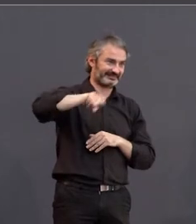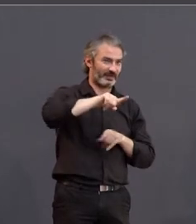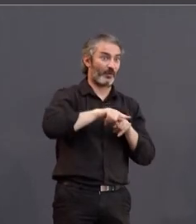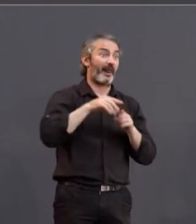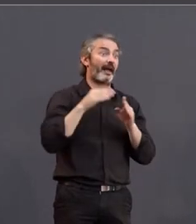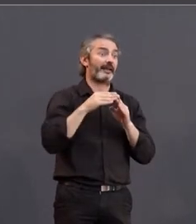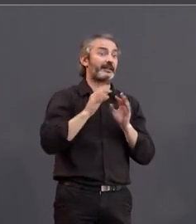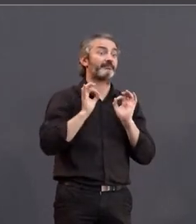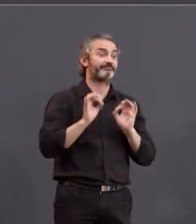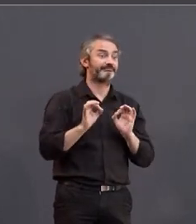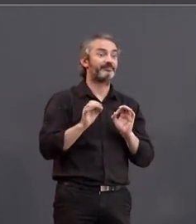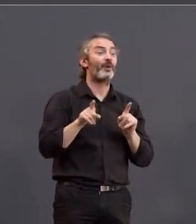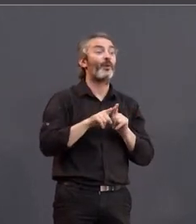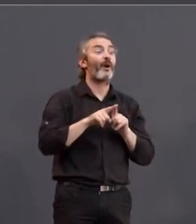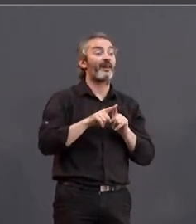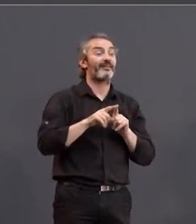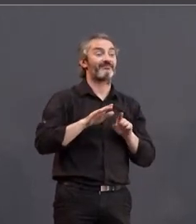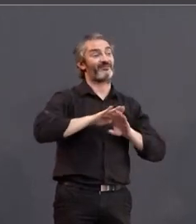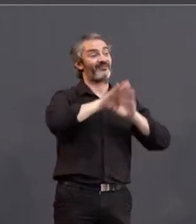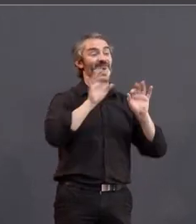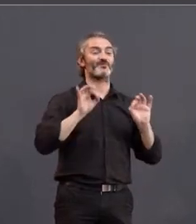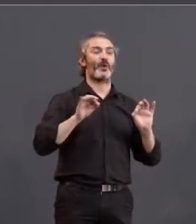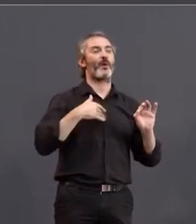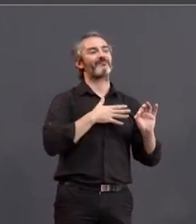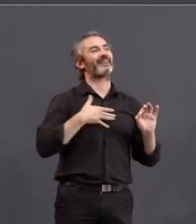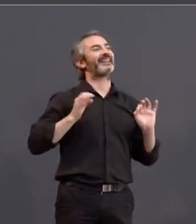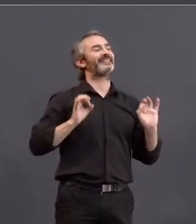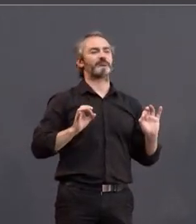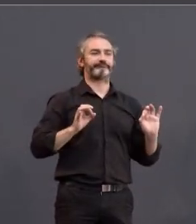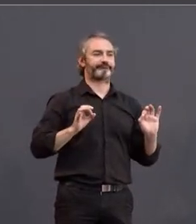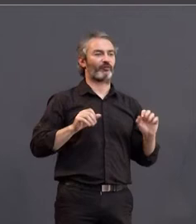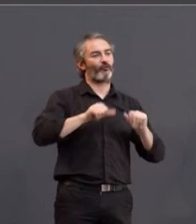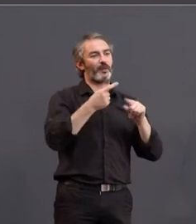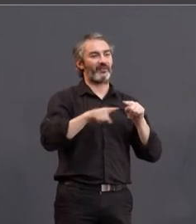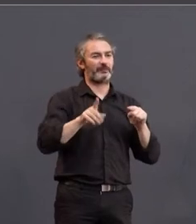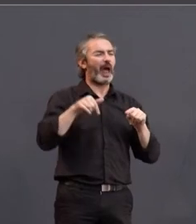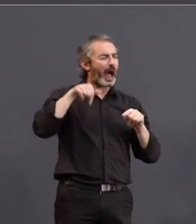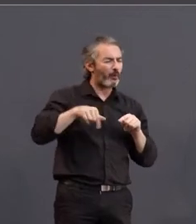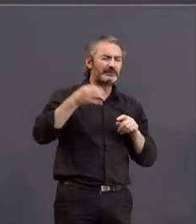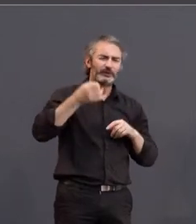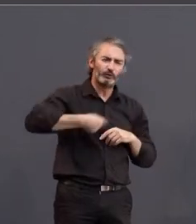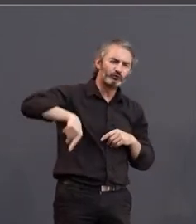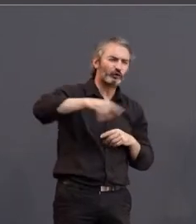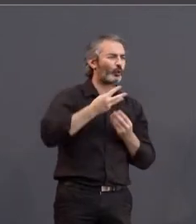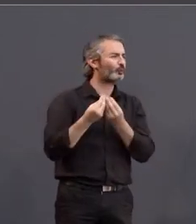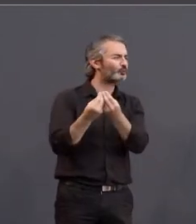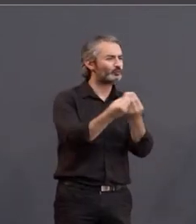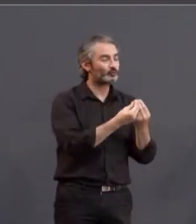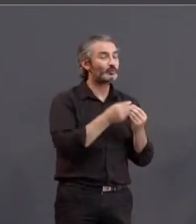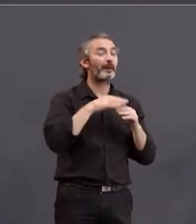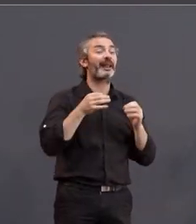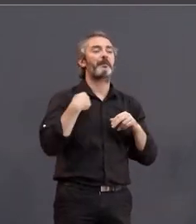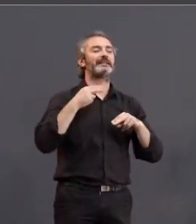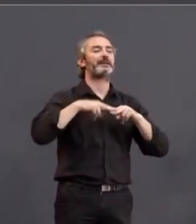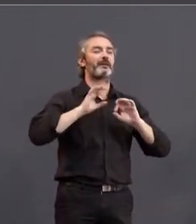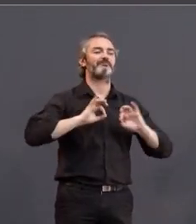casa. No vam posar fi a aquesta etapa com ens hauria agradat, però de ben segur avui som tots aquí, tots plegats, per celebrar